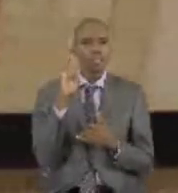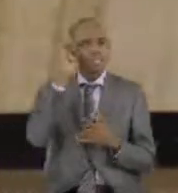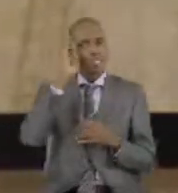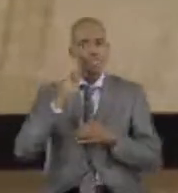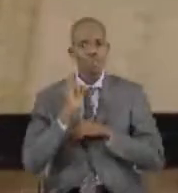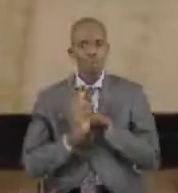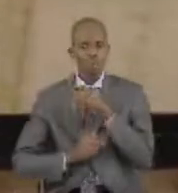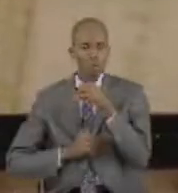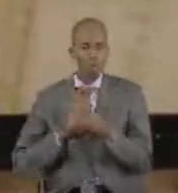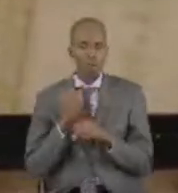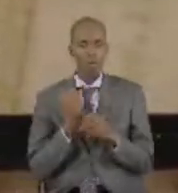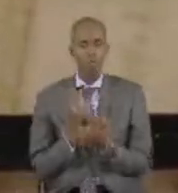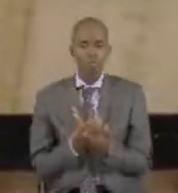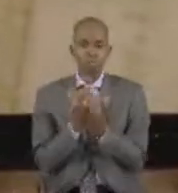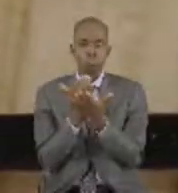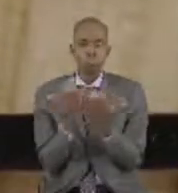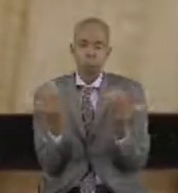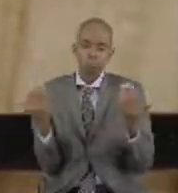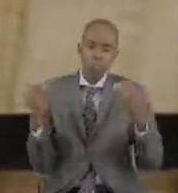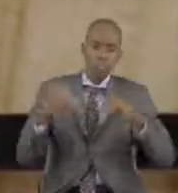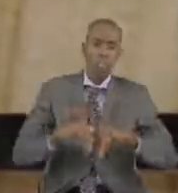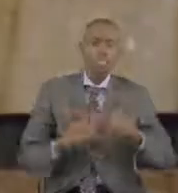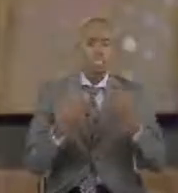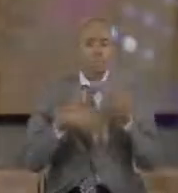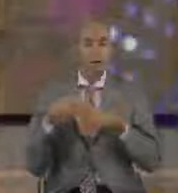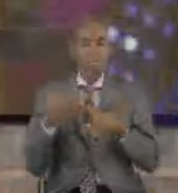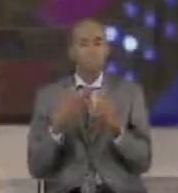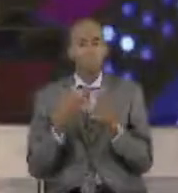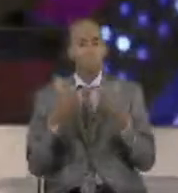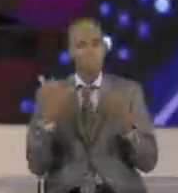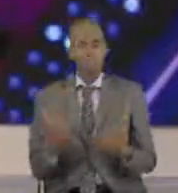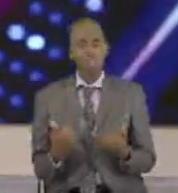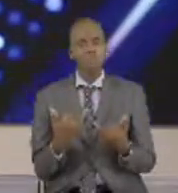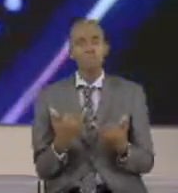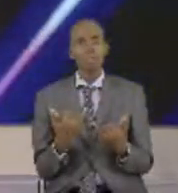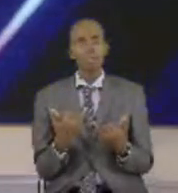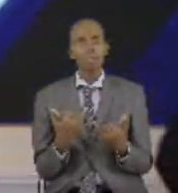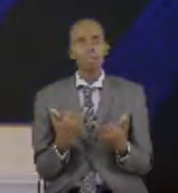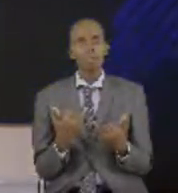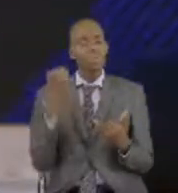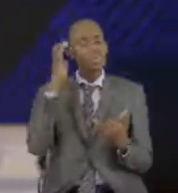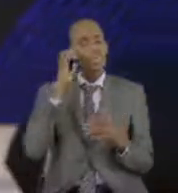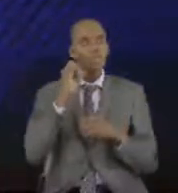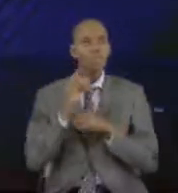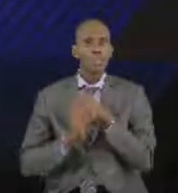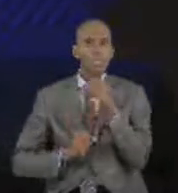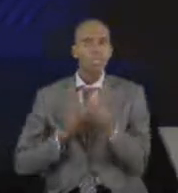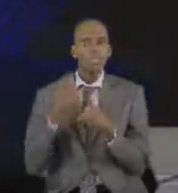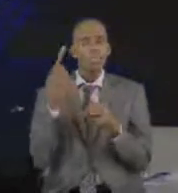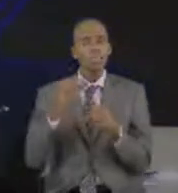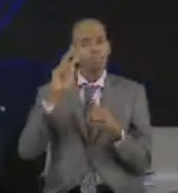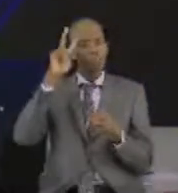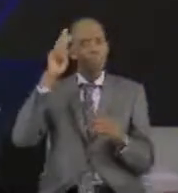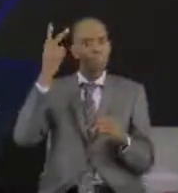a souffert le naufrage, il a été sauvé du naufrage, annonce maintenant. Il a souffert